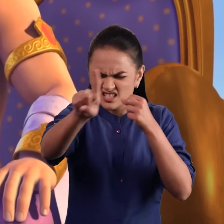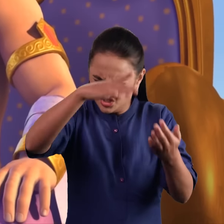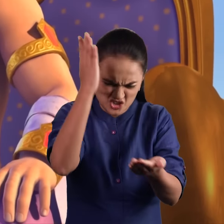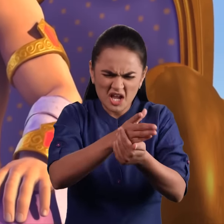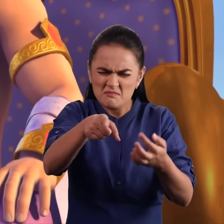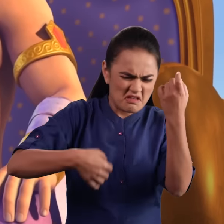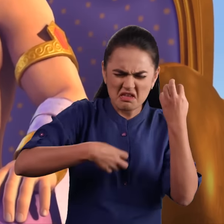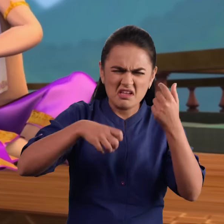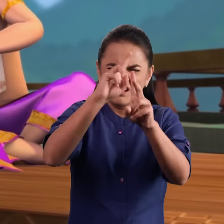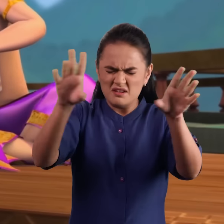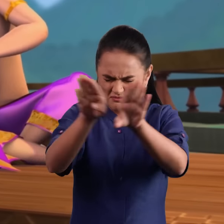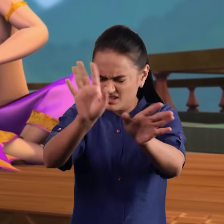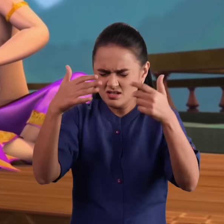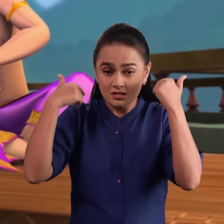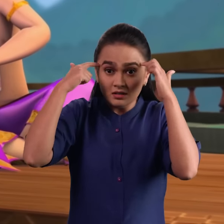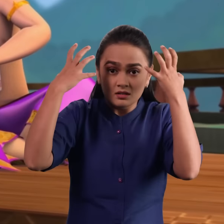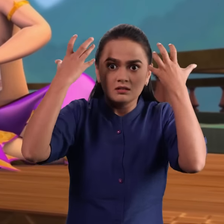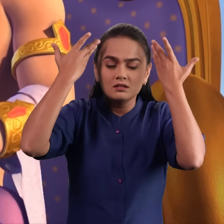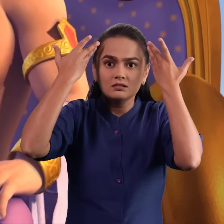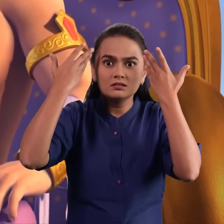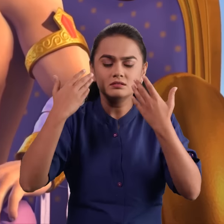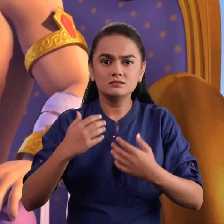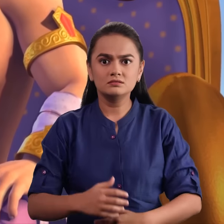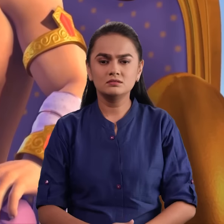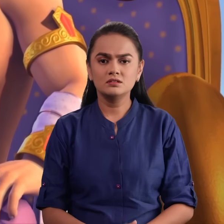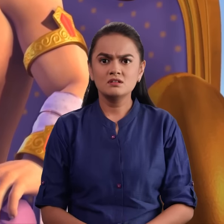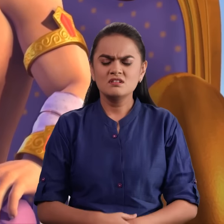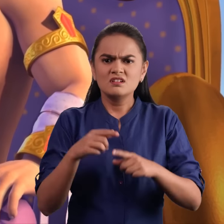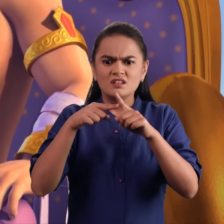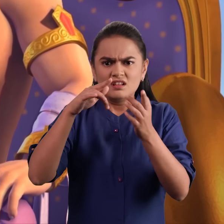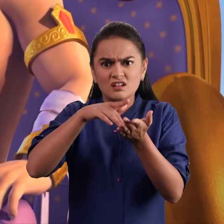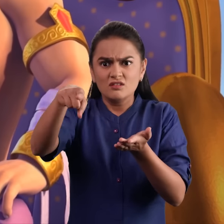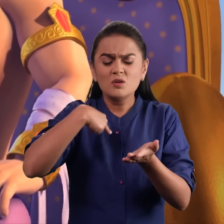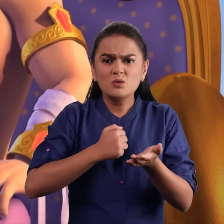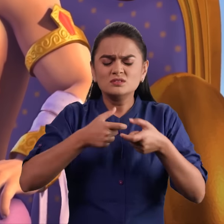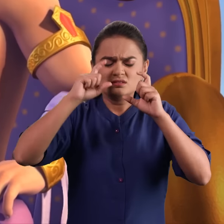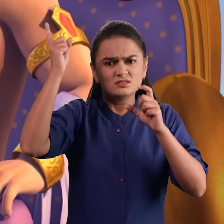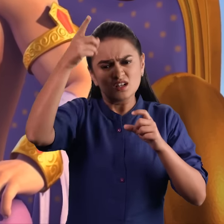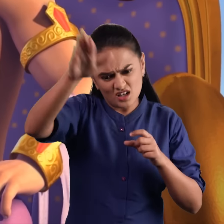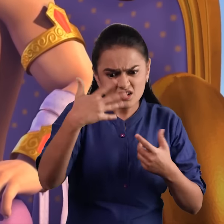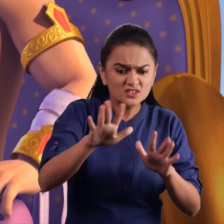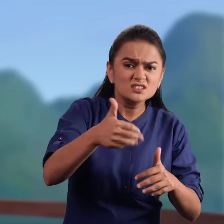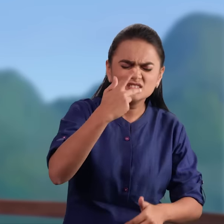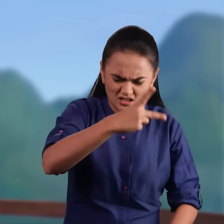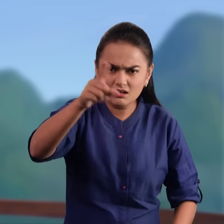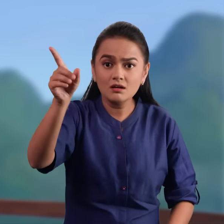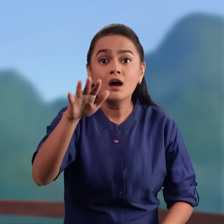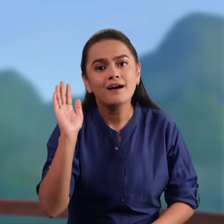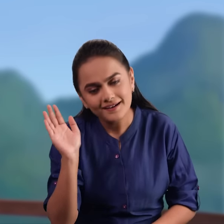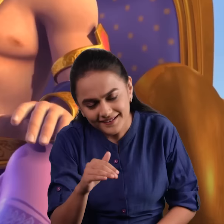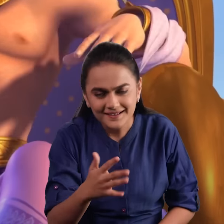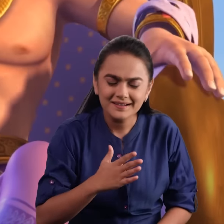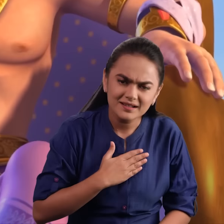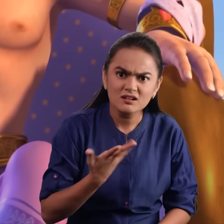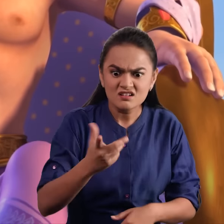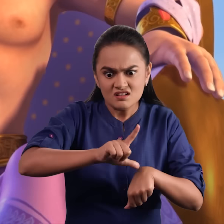बंद करो ये हल्ला गुल्ला, मेरे सर में पीड़ा होने लगी है। तालवन से मेरे लिए अब तक सोमरस पहुंचा या नहीं? आ गया